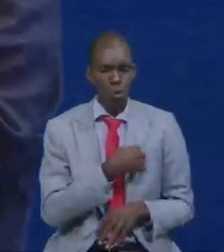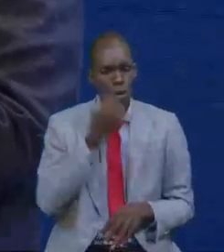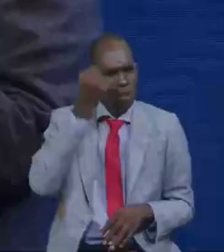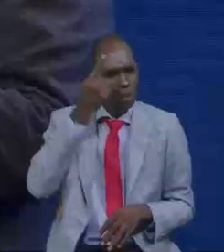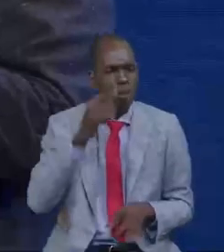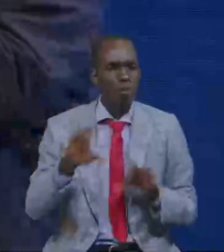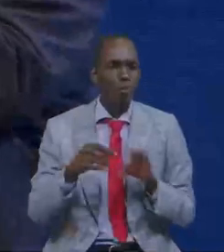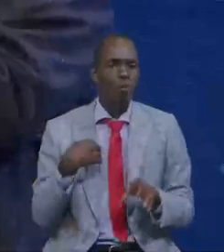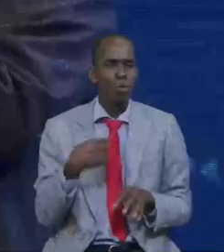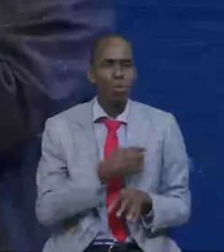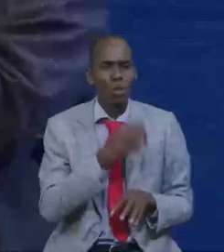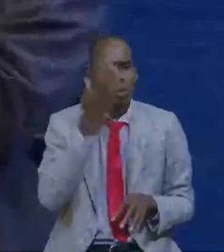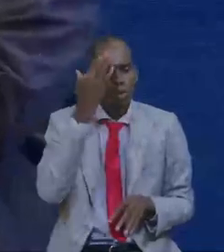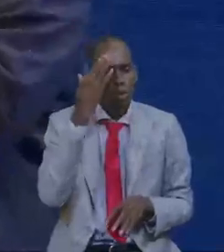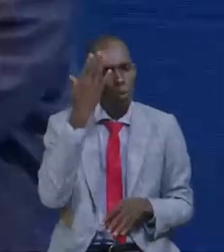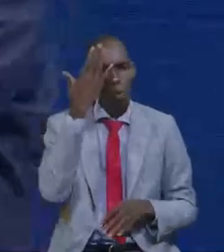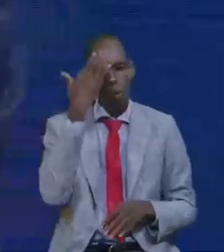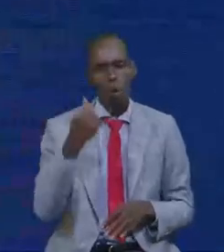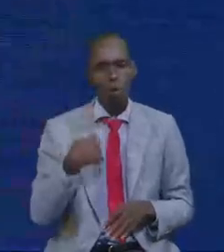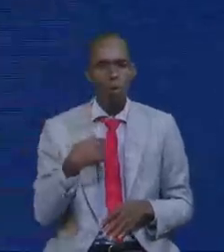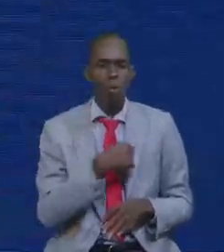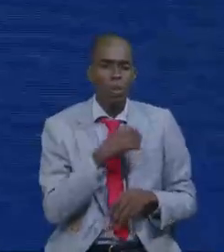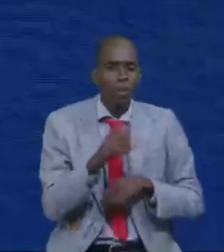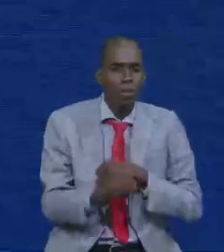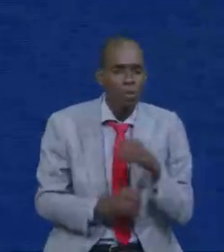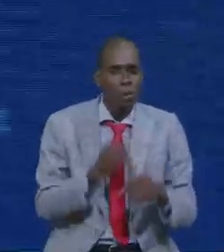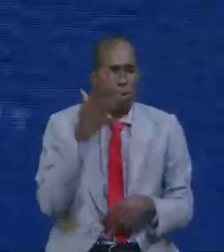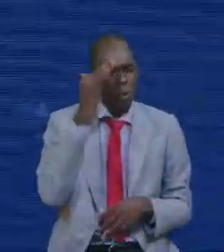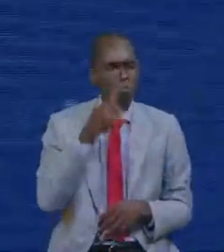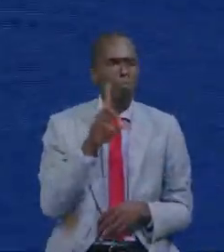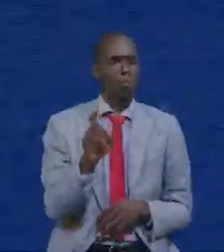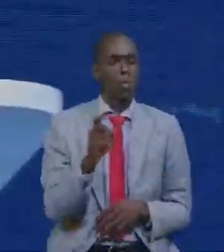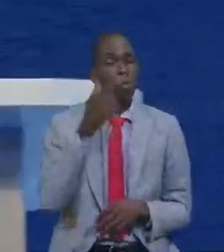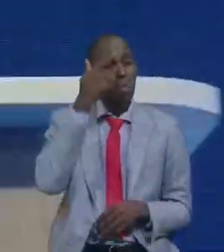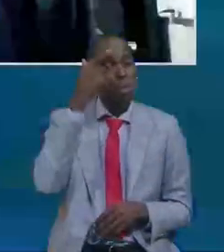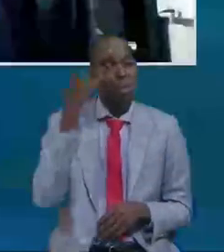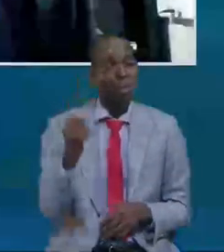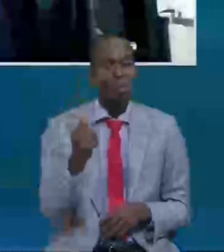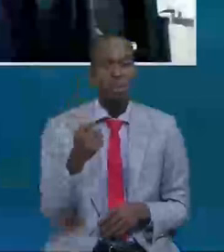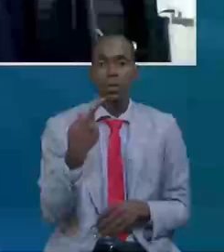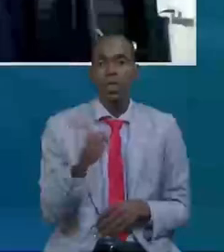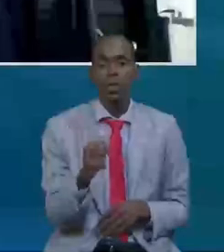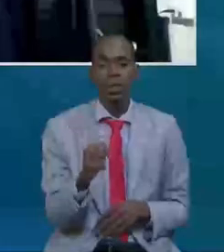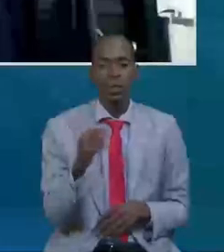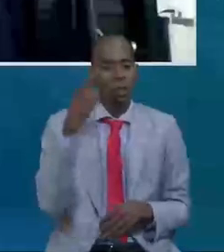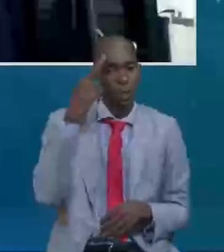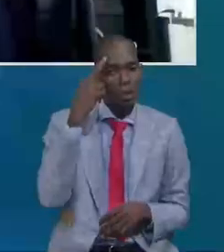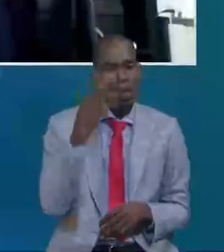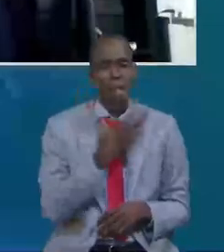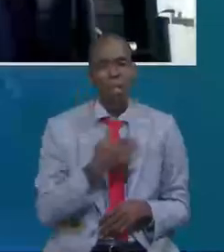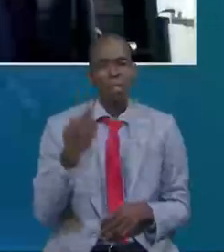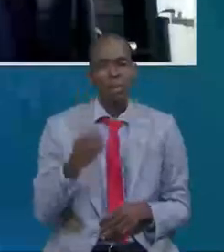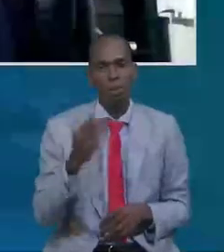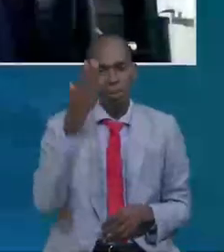Est-ce que nous comprenons la raison pour laquelle nous souffrons, la cause et la compréhension de la souffrance de l'homme? Deuxième